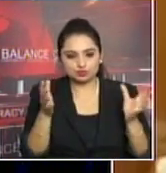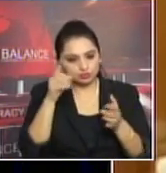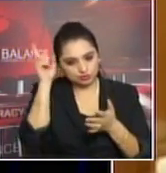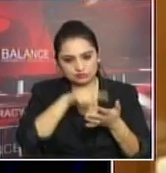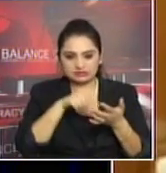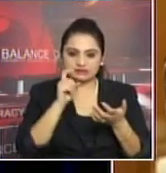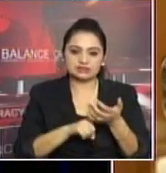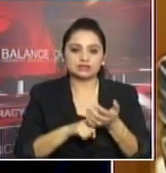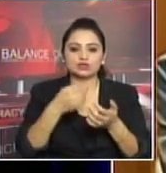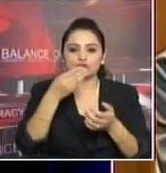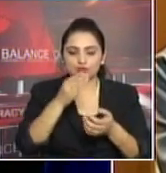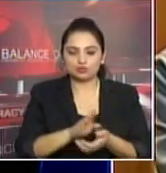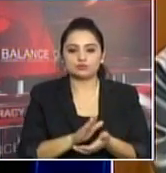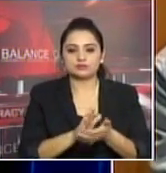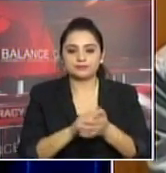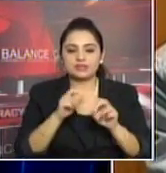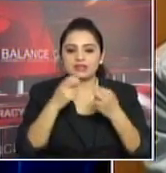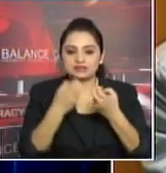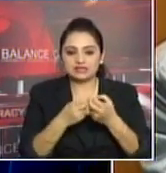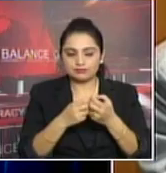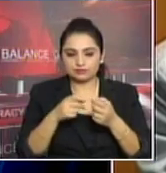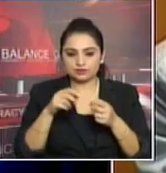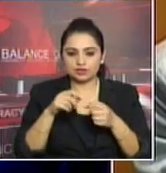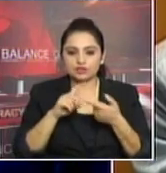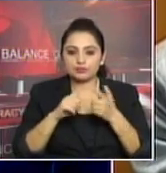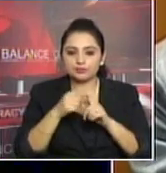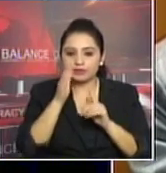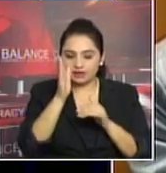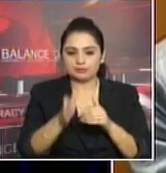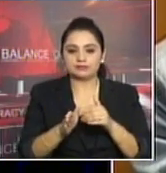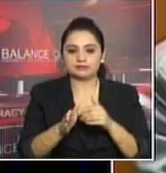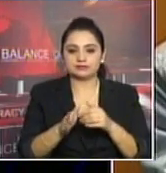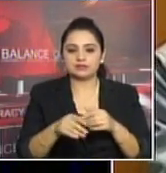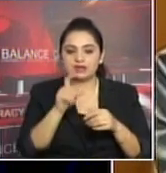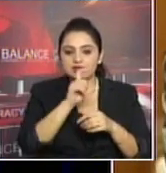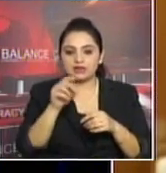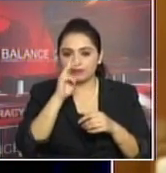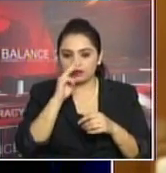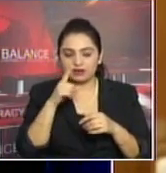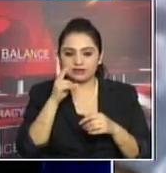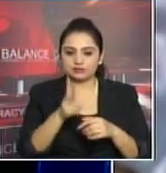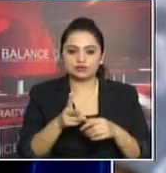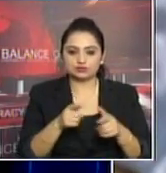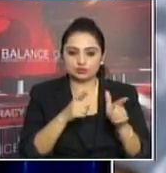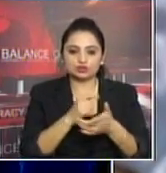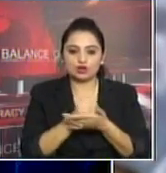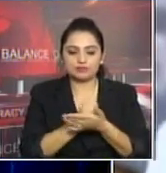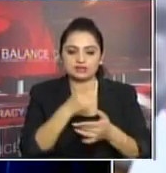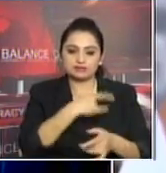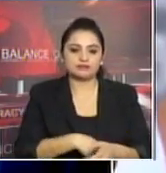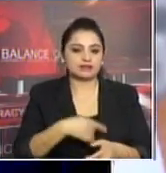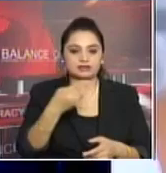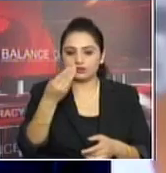हुन्छ। सांसद प्रेम सुवालले बिमस्टेक सदस्य मुलुकका सेनाको संयुक्त अभ्यास नेपालका लागि हितकारी नहुने बताएका छन्। मोदीले